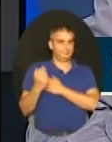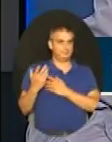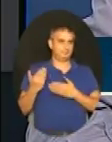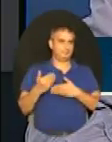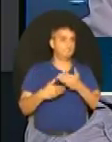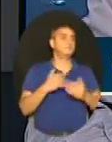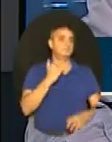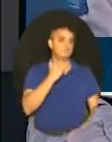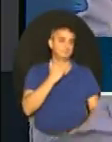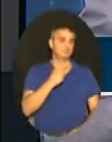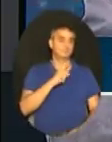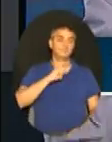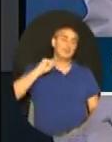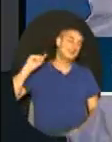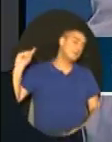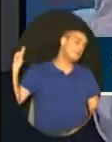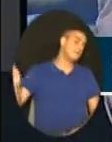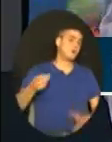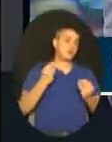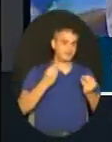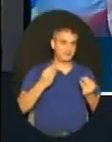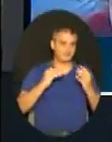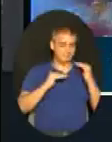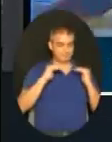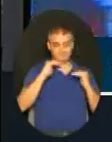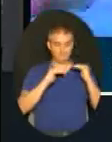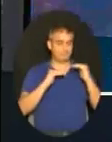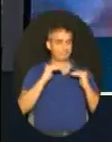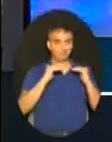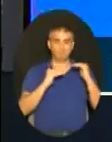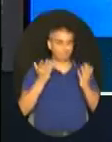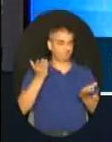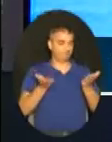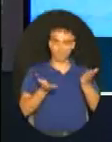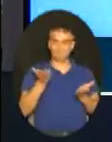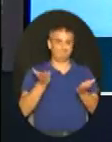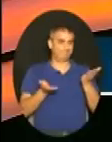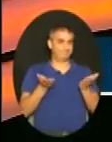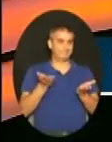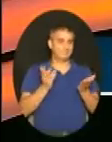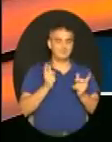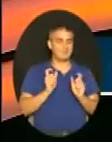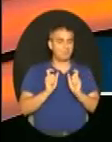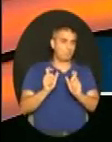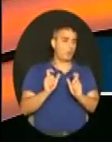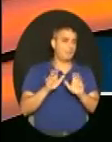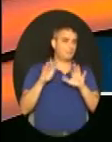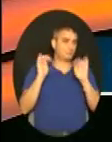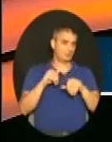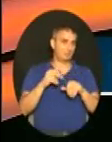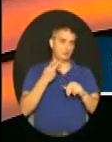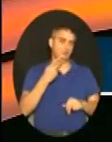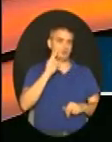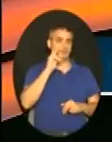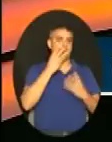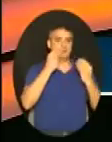הקווים. בהחלט. מכל הדברים האלה, המאזן הוא שהגורמים הבולמים את נפילת הממשלה הם